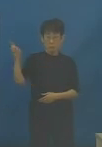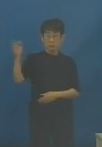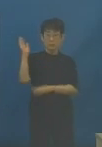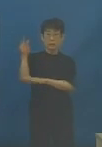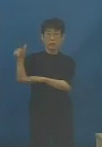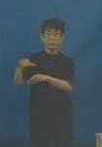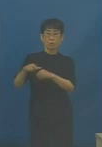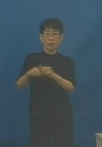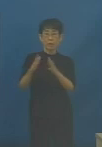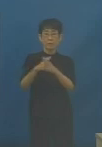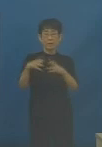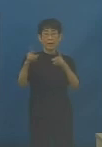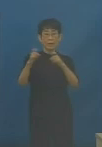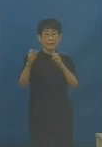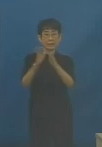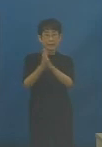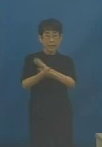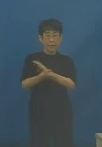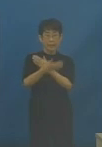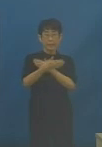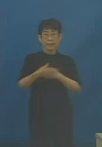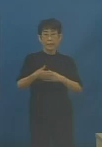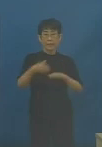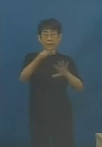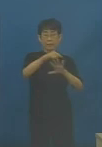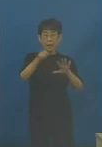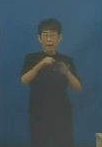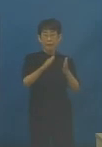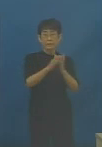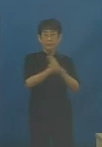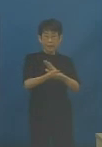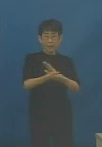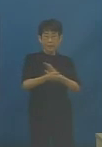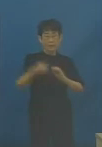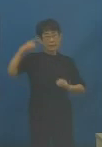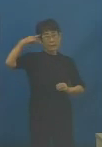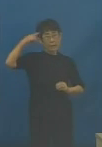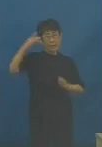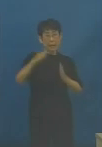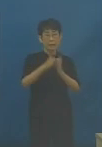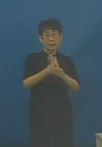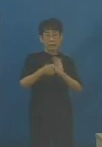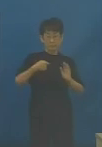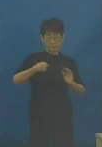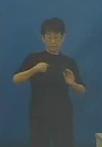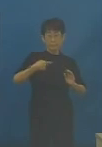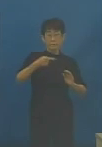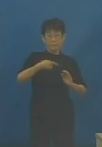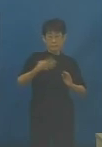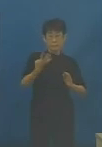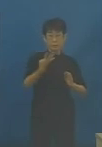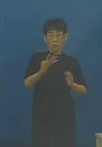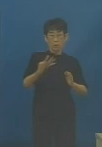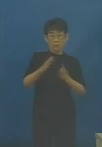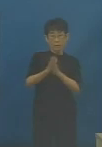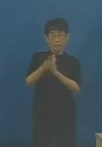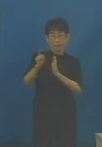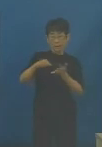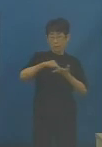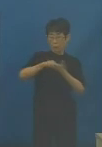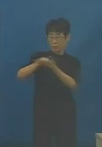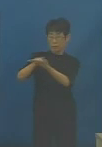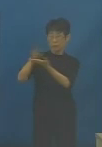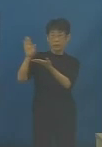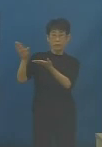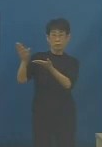城県や茨城県、佐賀県と一緒に申し入れをさせていただいております。国が